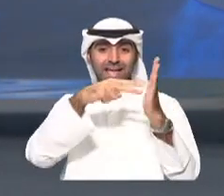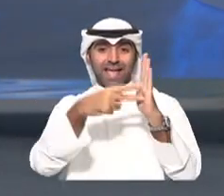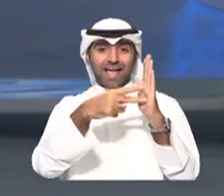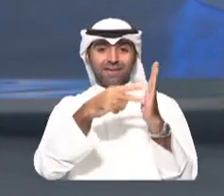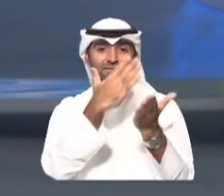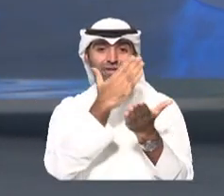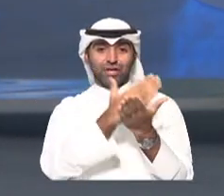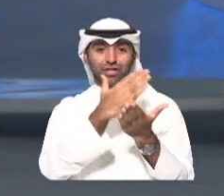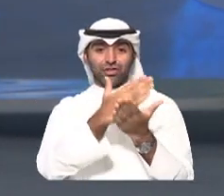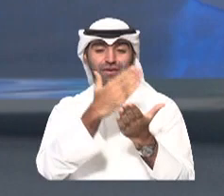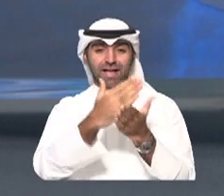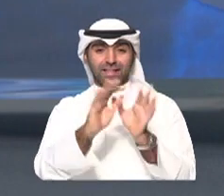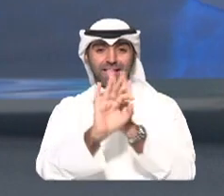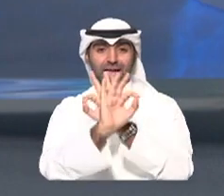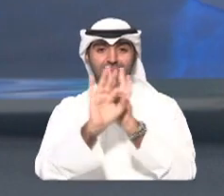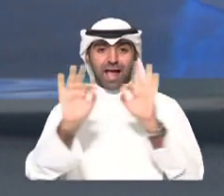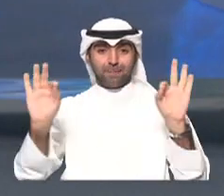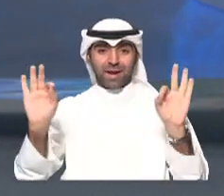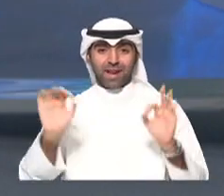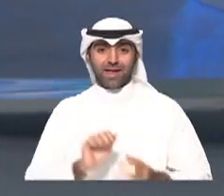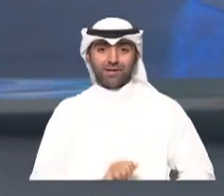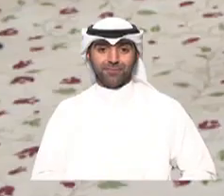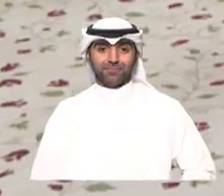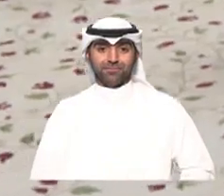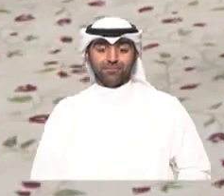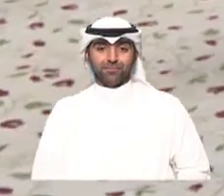الإشارة والقوة الجوية.